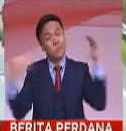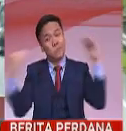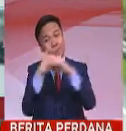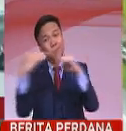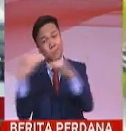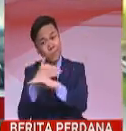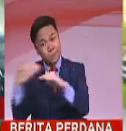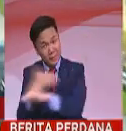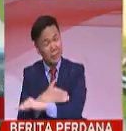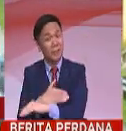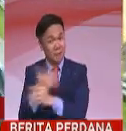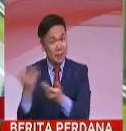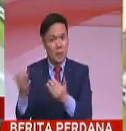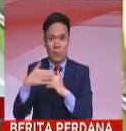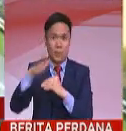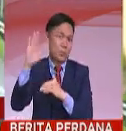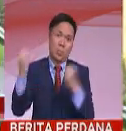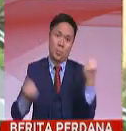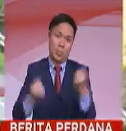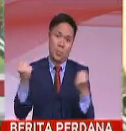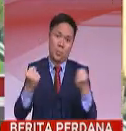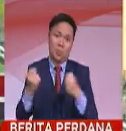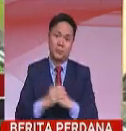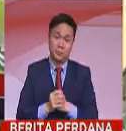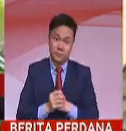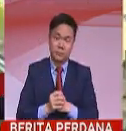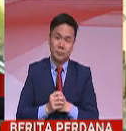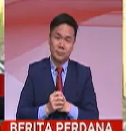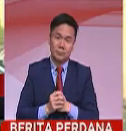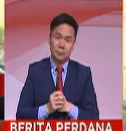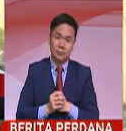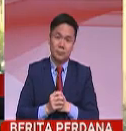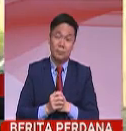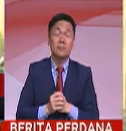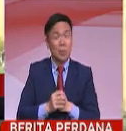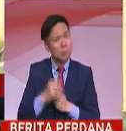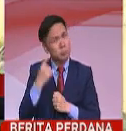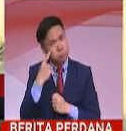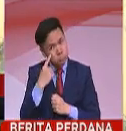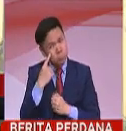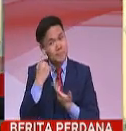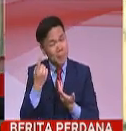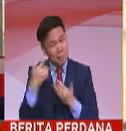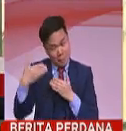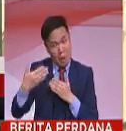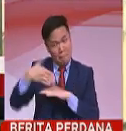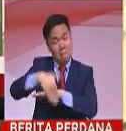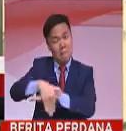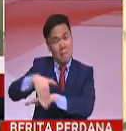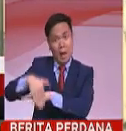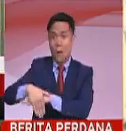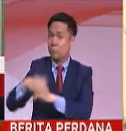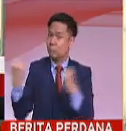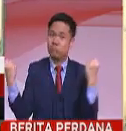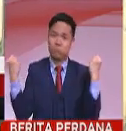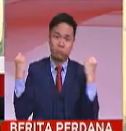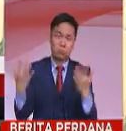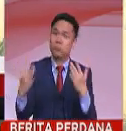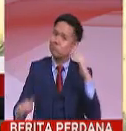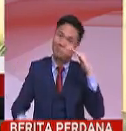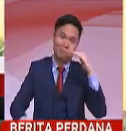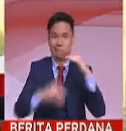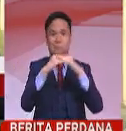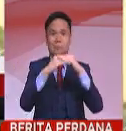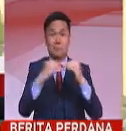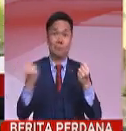trafik semakin meningkat dan dari jangkaan kami malam ni mungkinlah puncaknya di